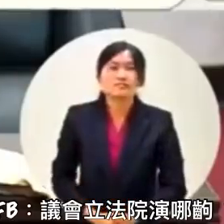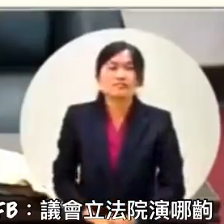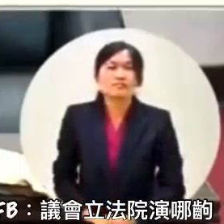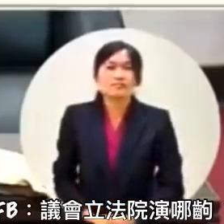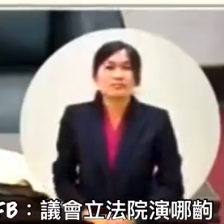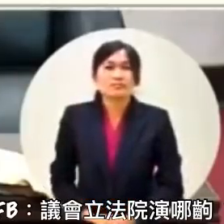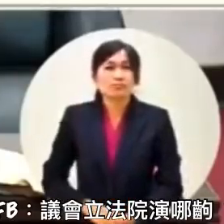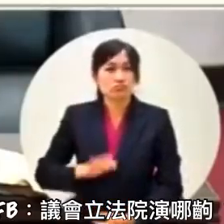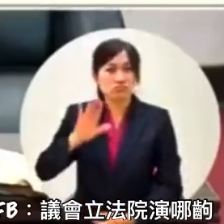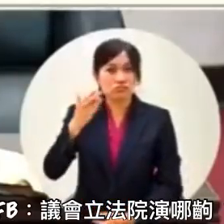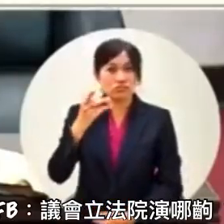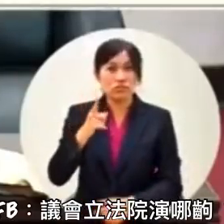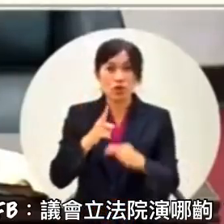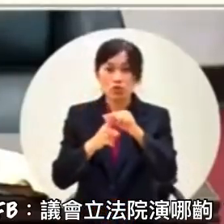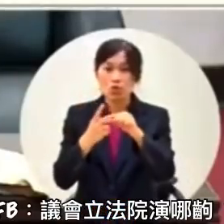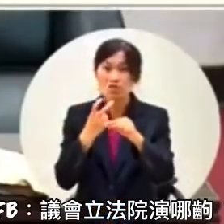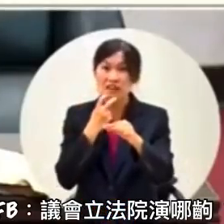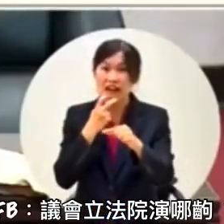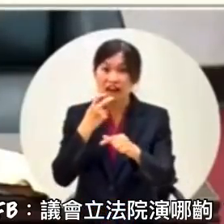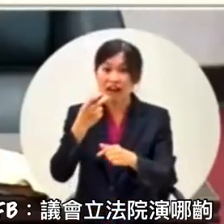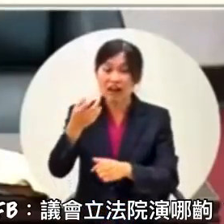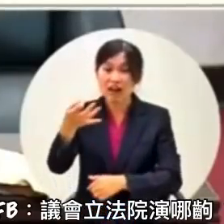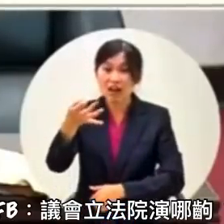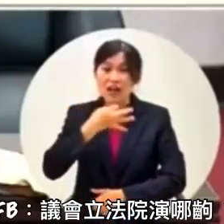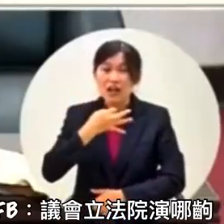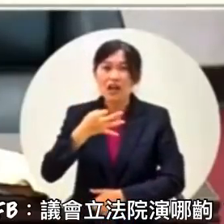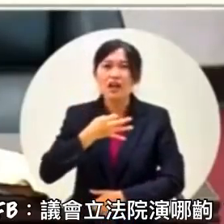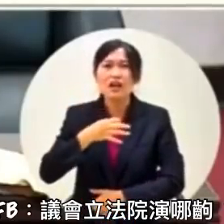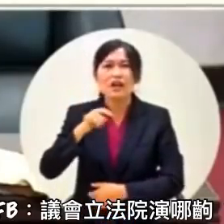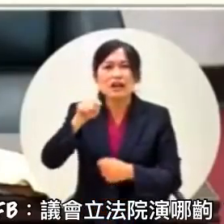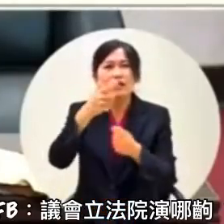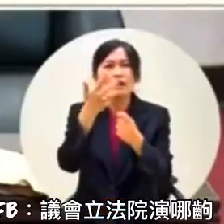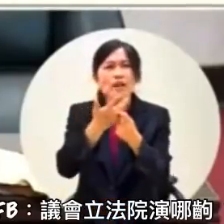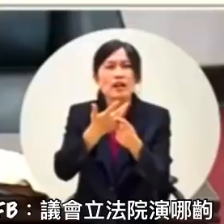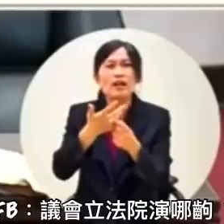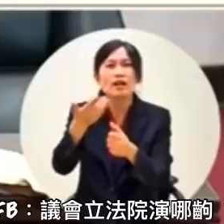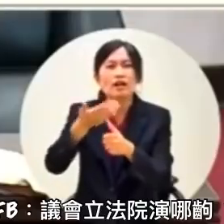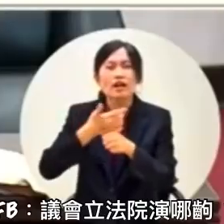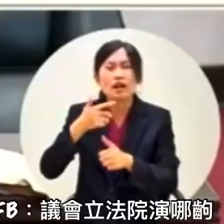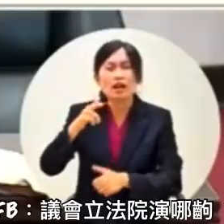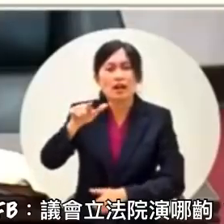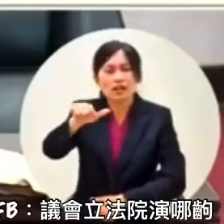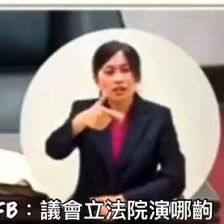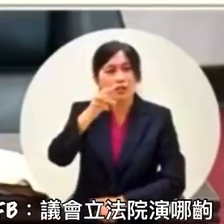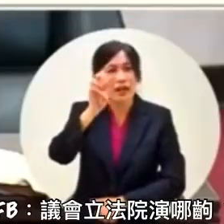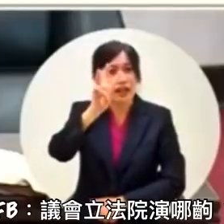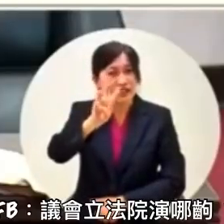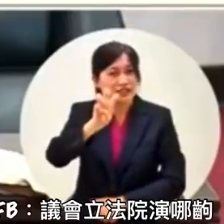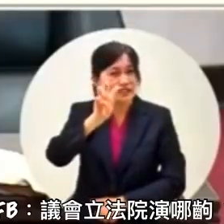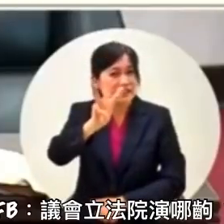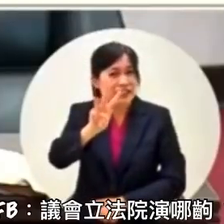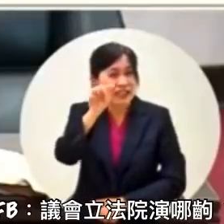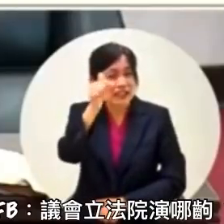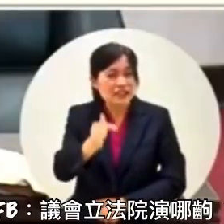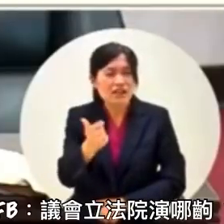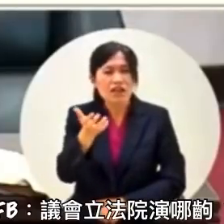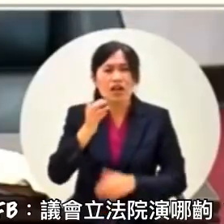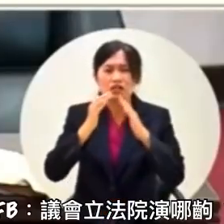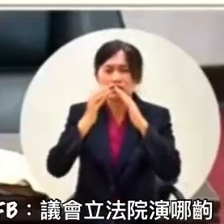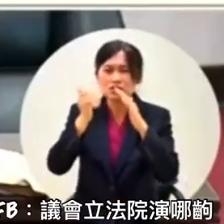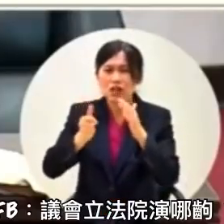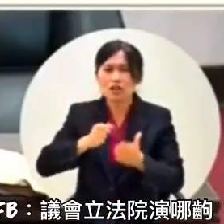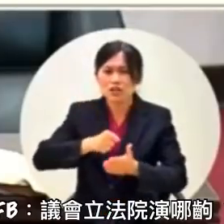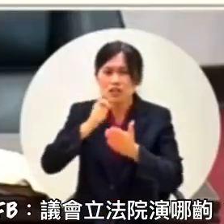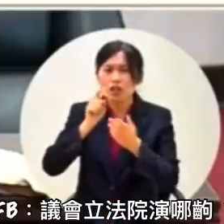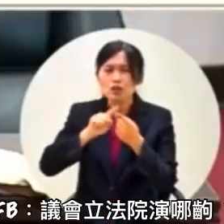那可是呢，中央给我们的以108年是总共加起来633亿，虽然刚刚市长有提的今年是